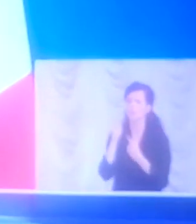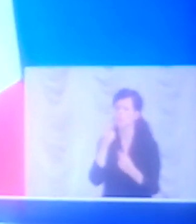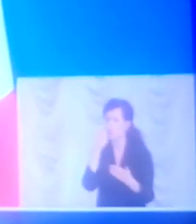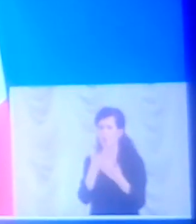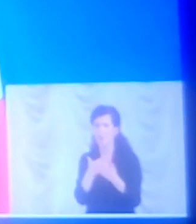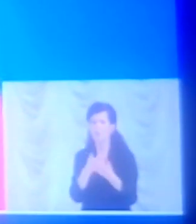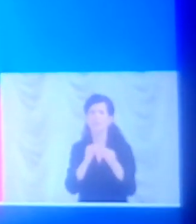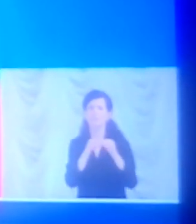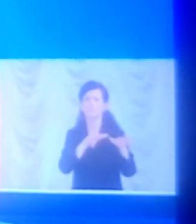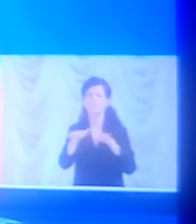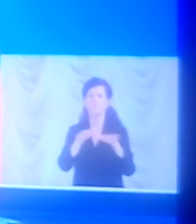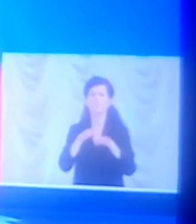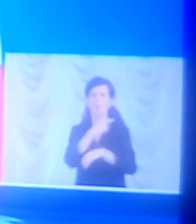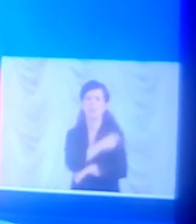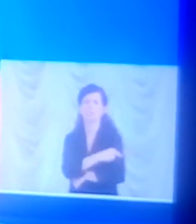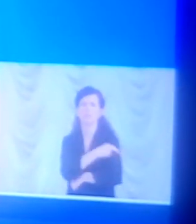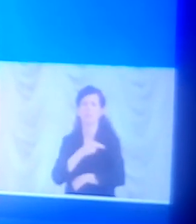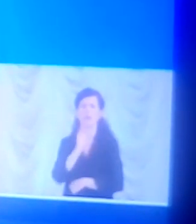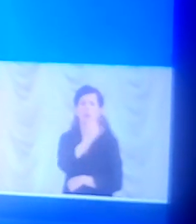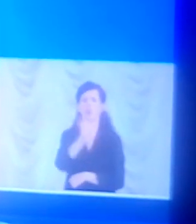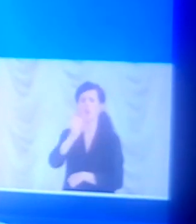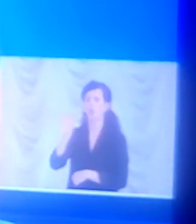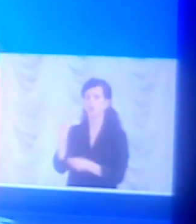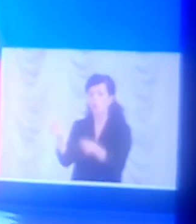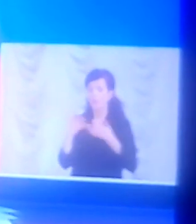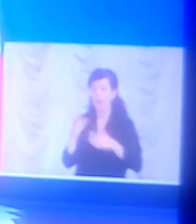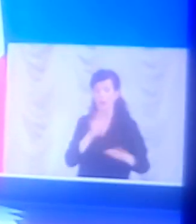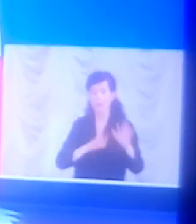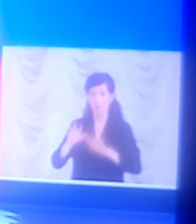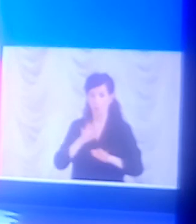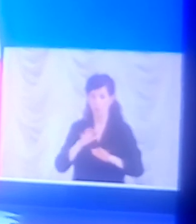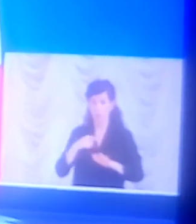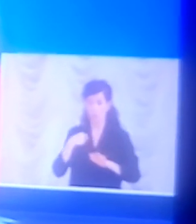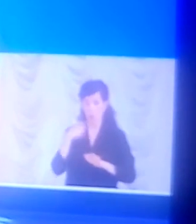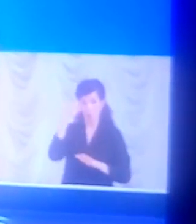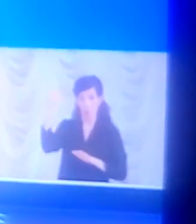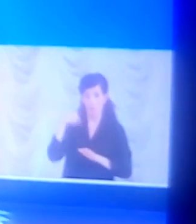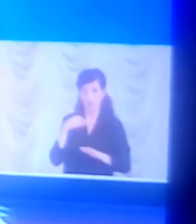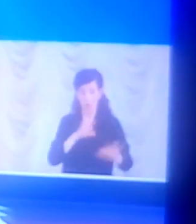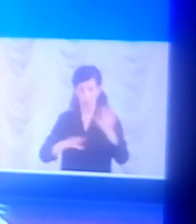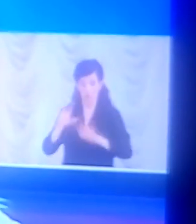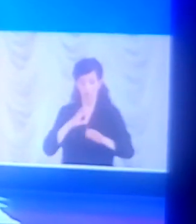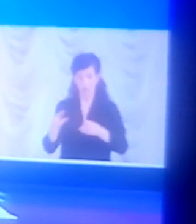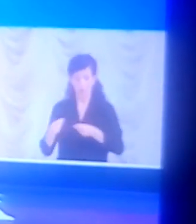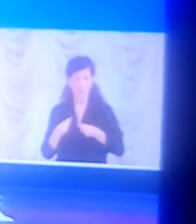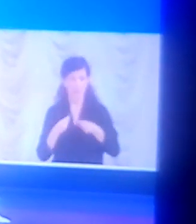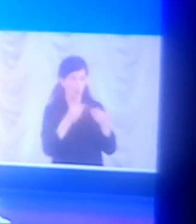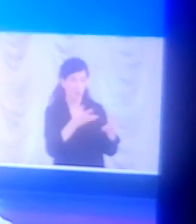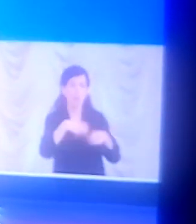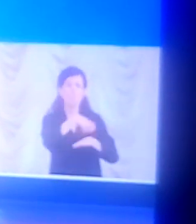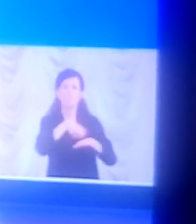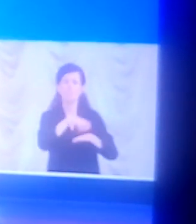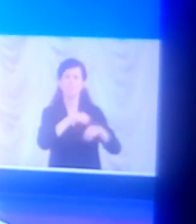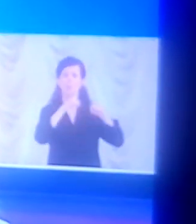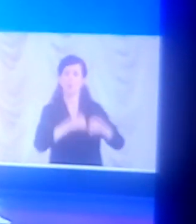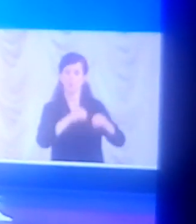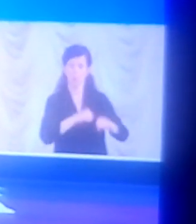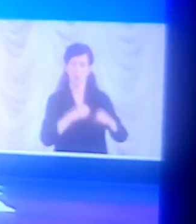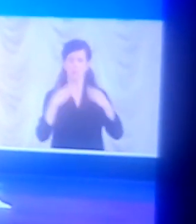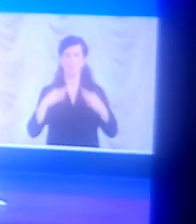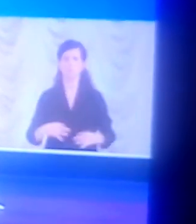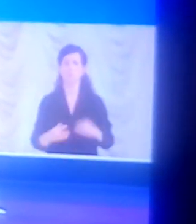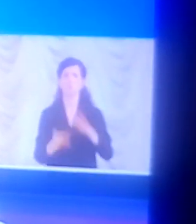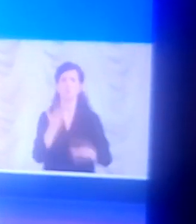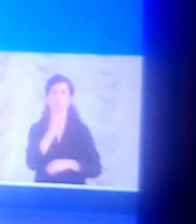sanitario regionale. Avendo tutti questi dati, pervenendo tutti questi dati al Ministero della Salute, all'Istituto Superiore di